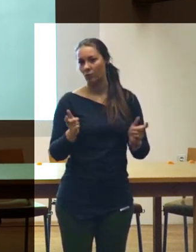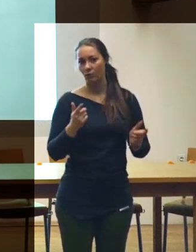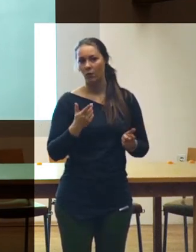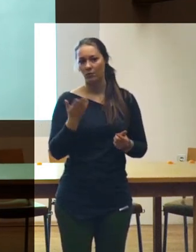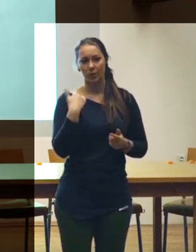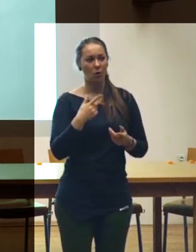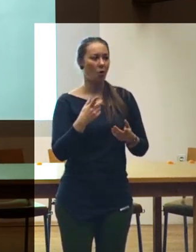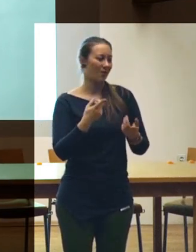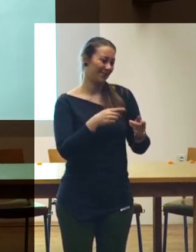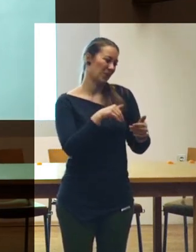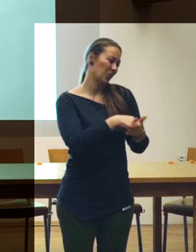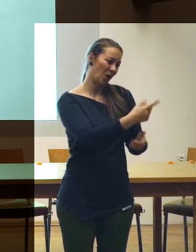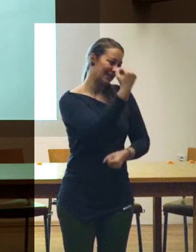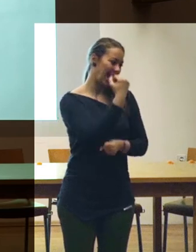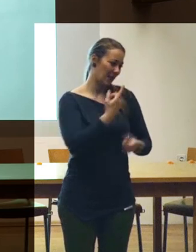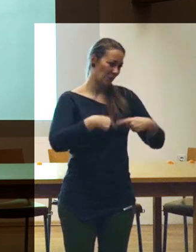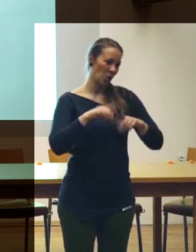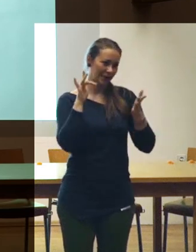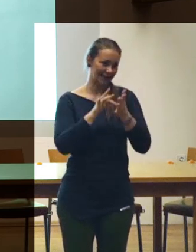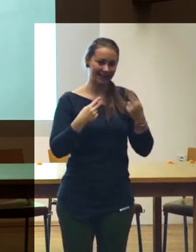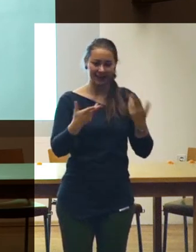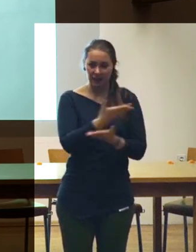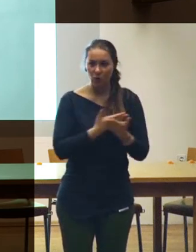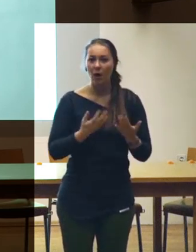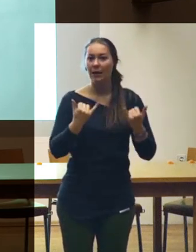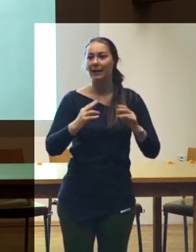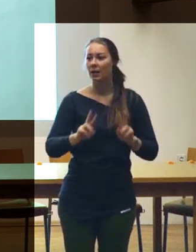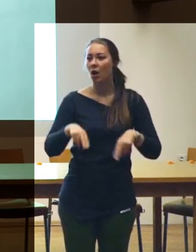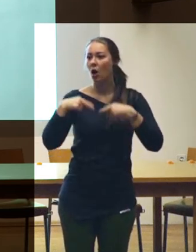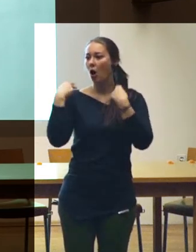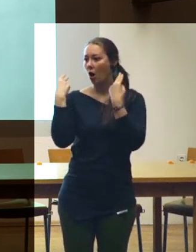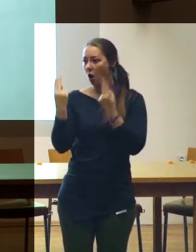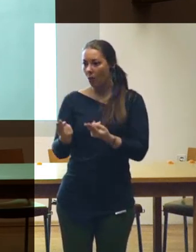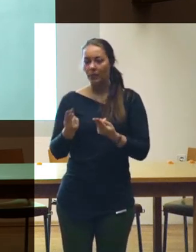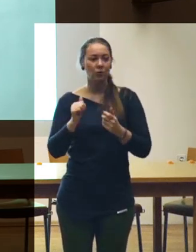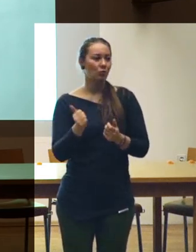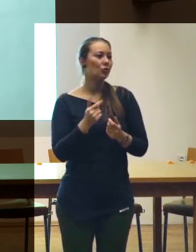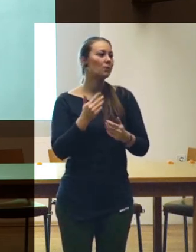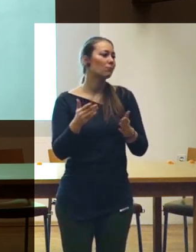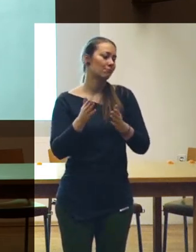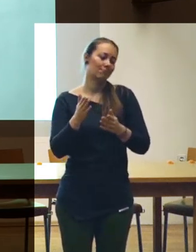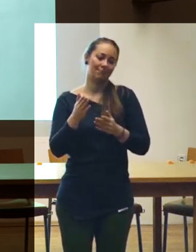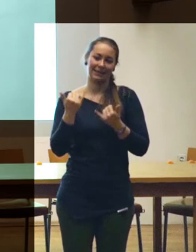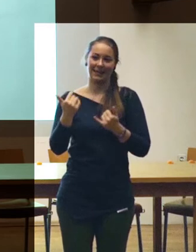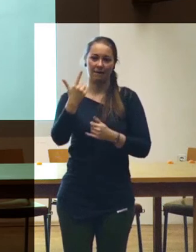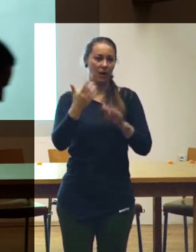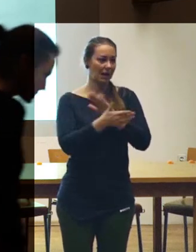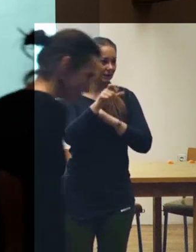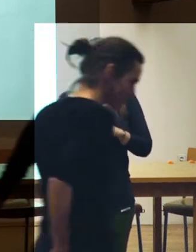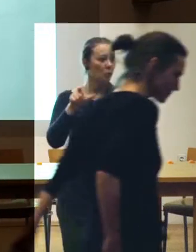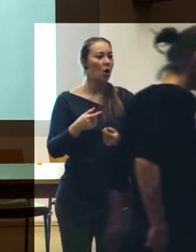diskuze. A teď bych poprosila ještě další konkrétní příklad, dvě zástupkyně ze společnosti